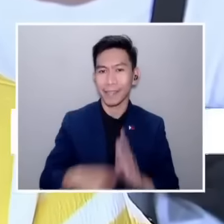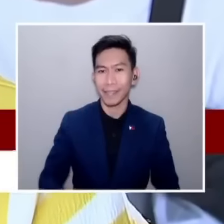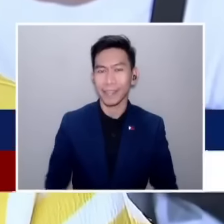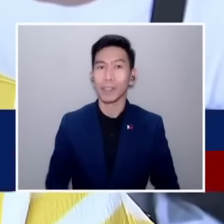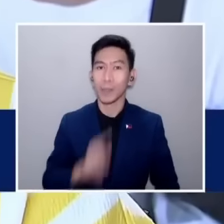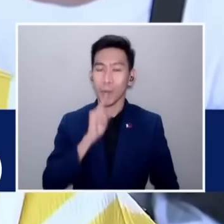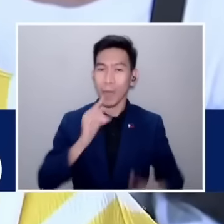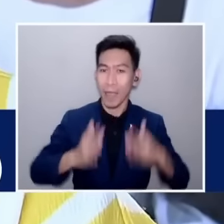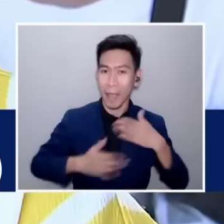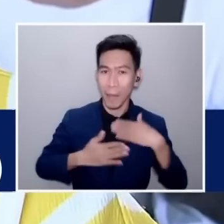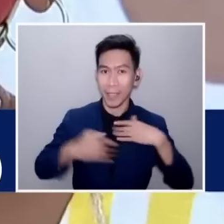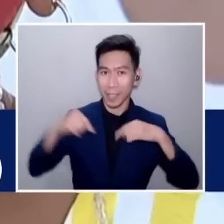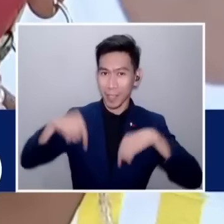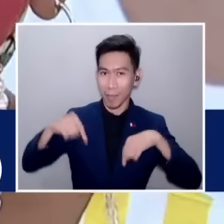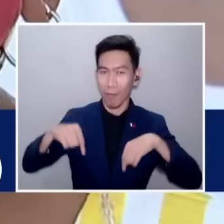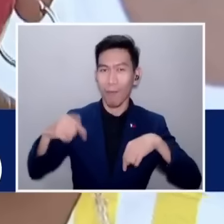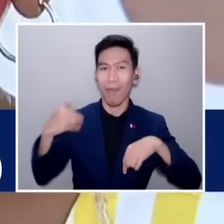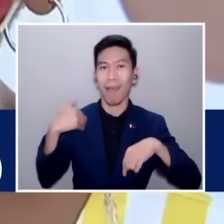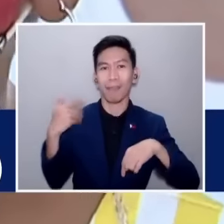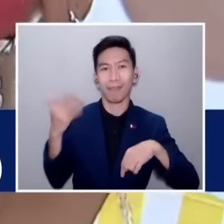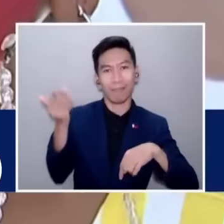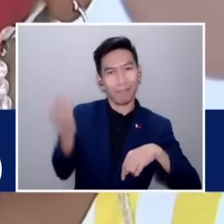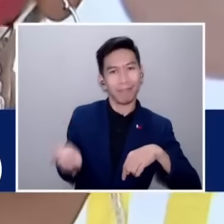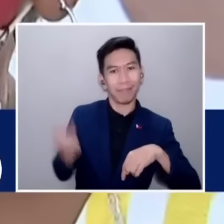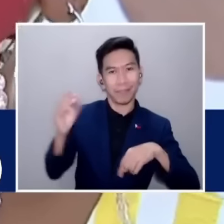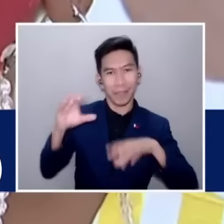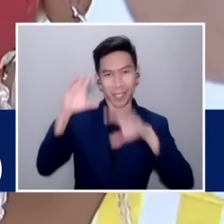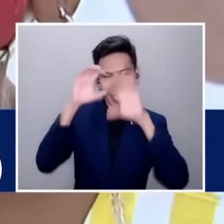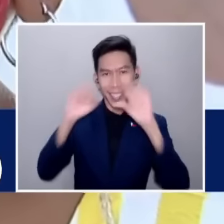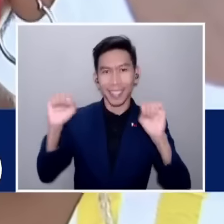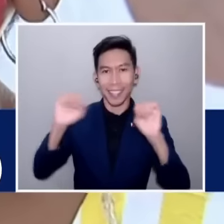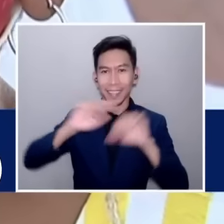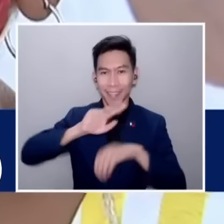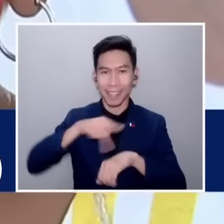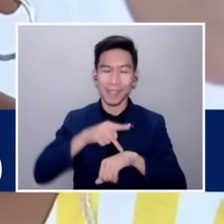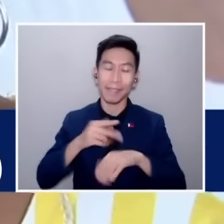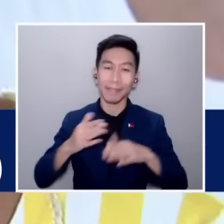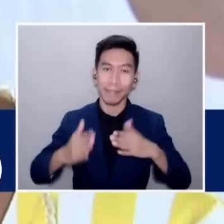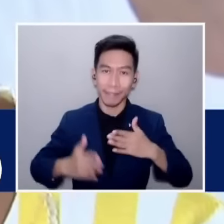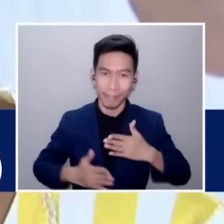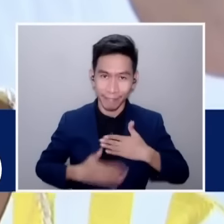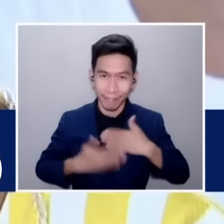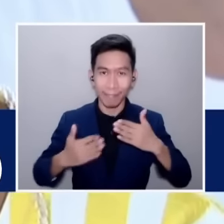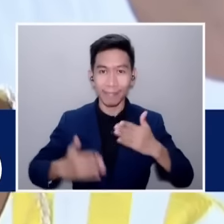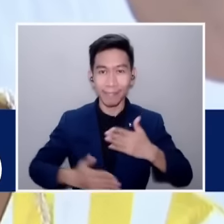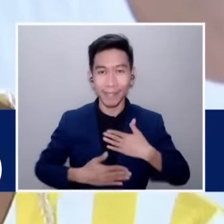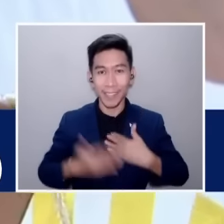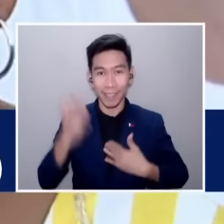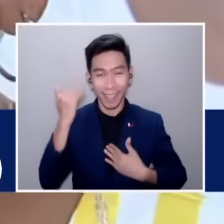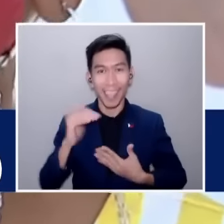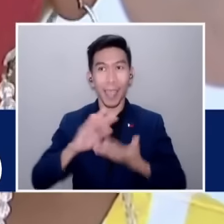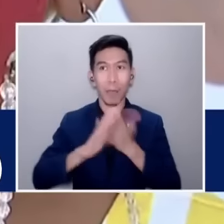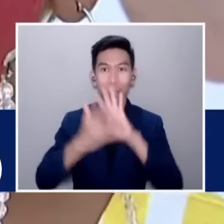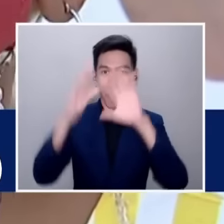presidente ng Pilipinas. Masaya dahil magkakaroon ng presidenteng Bicolana.